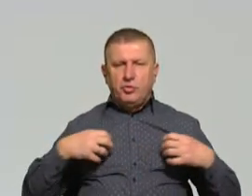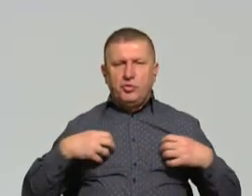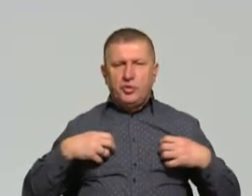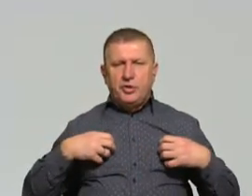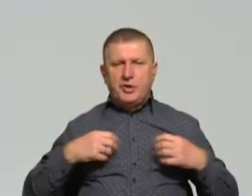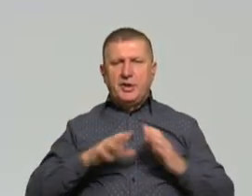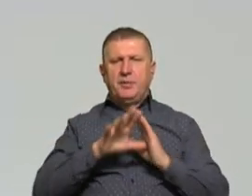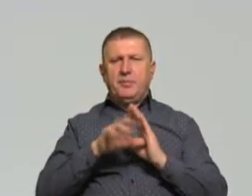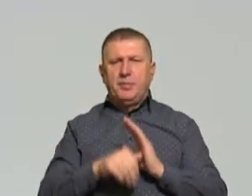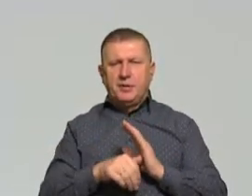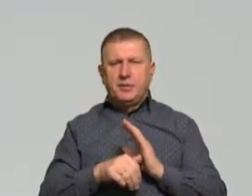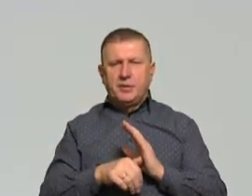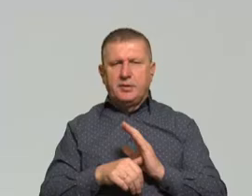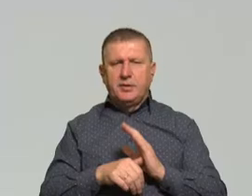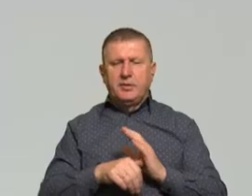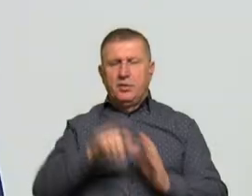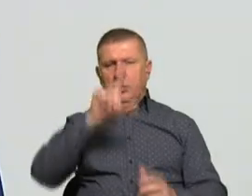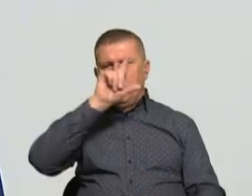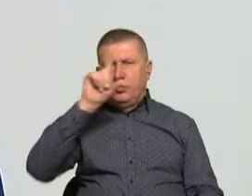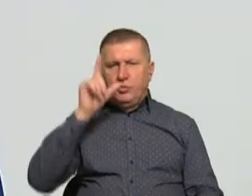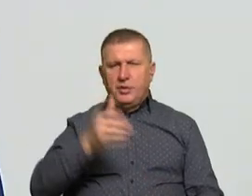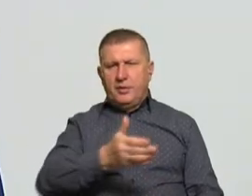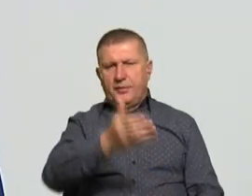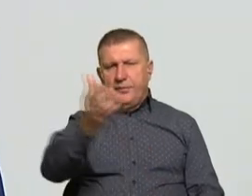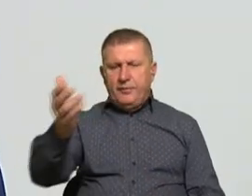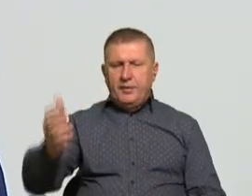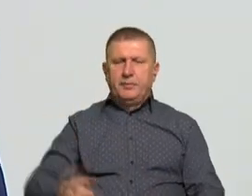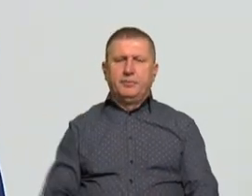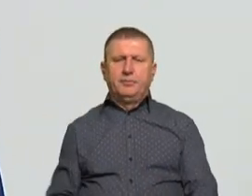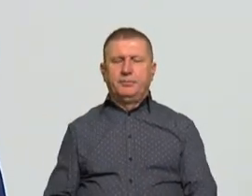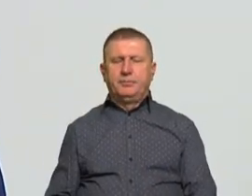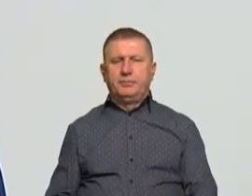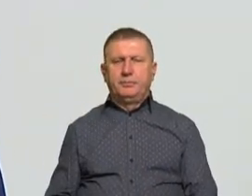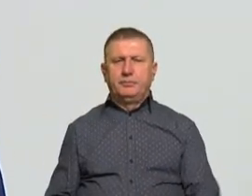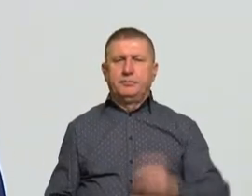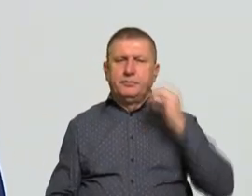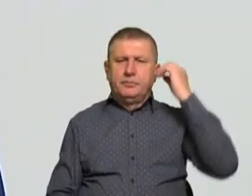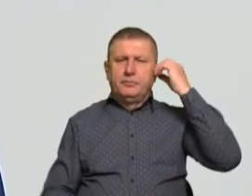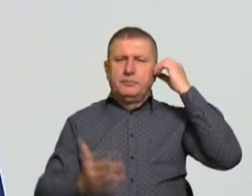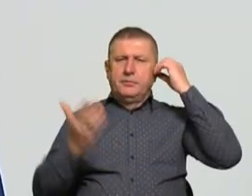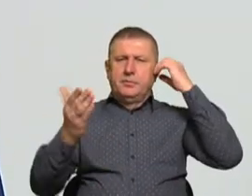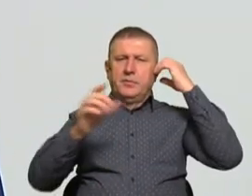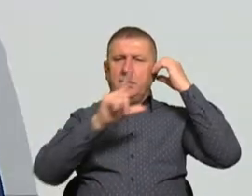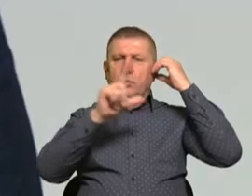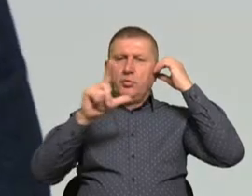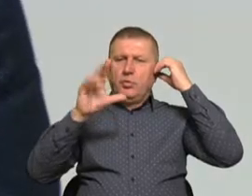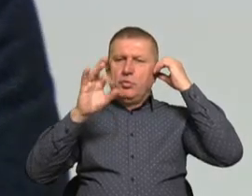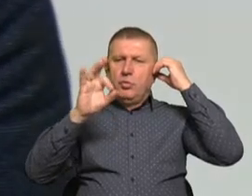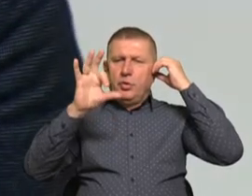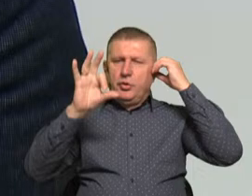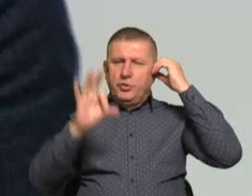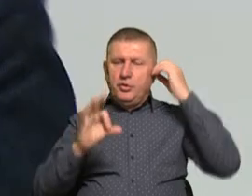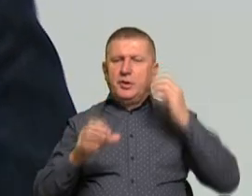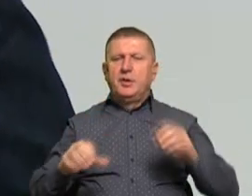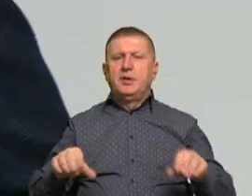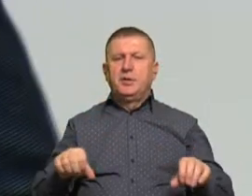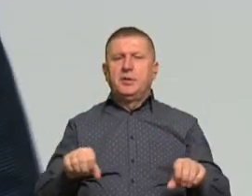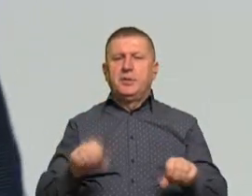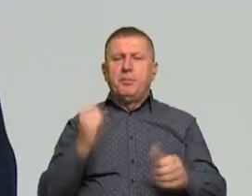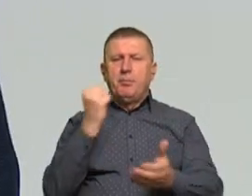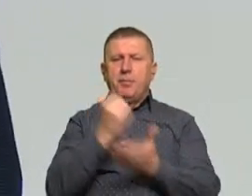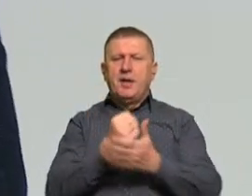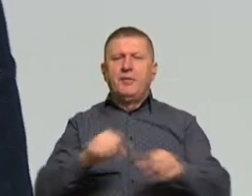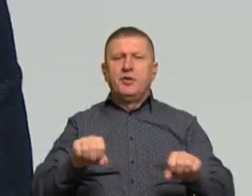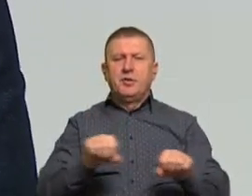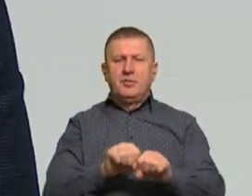a miasto to ludzie, czyli wy. Dziękujemy bardzo. Pan Konrad Łoś, Prawo i Sprawiedliwość. Szanowni Państwo, jeśli chcecie żyć